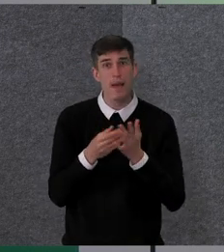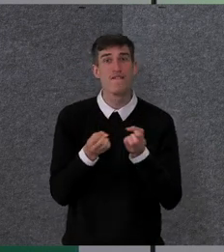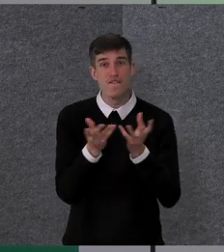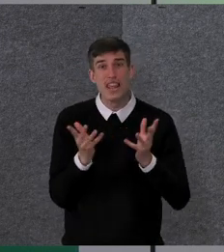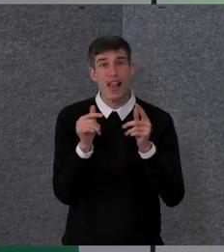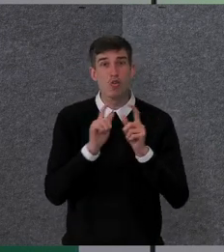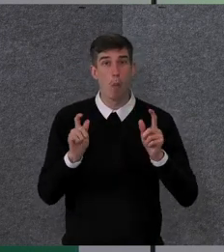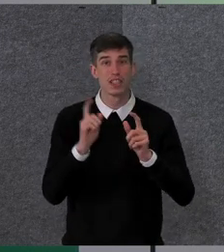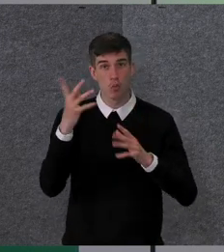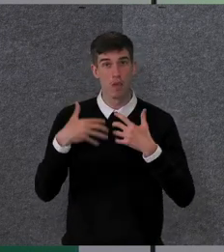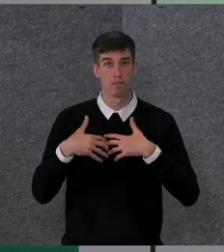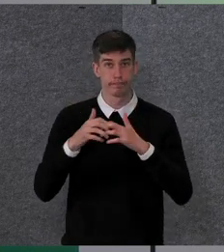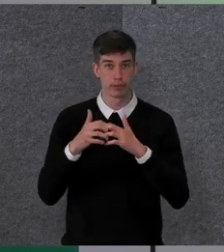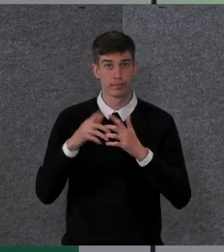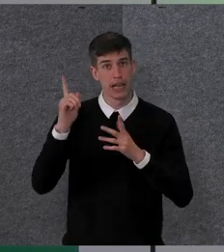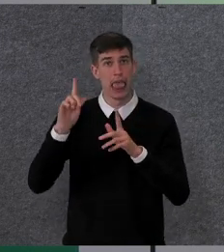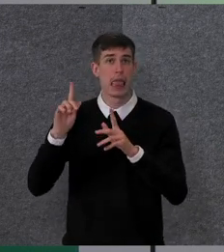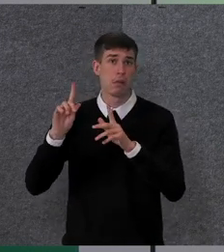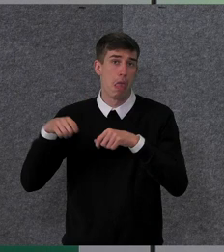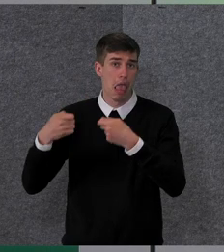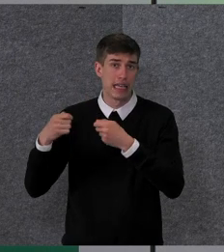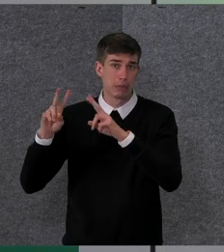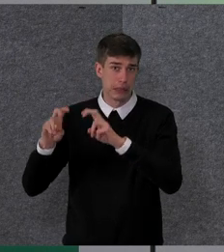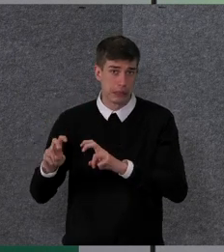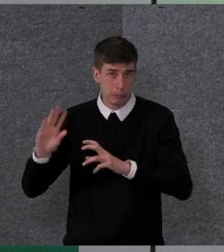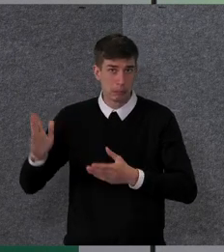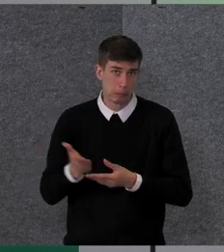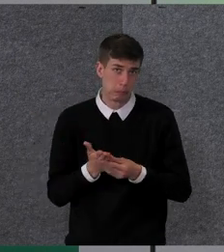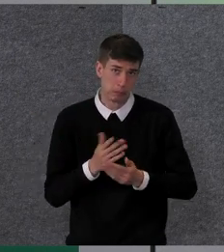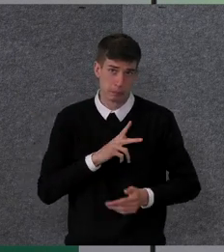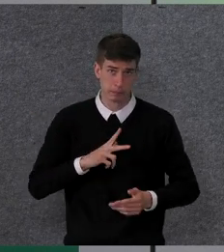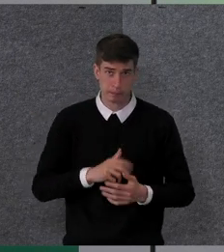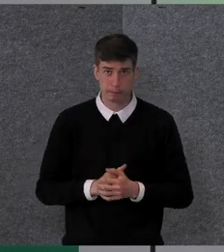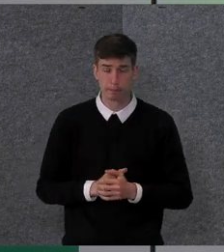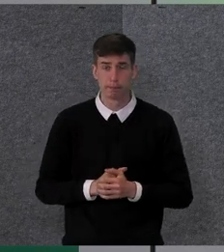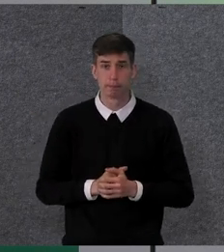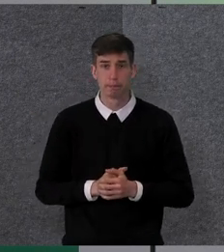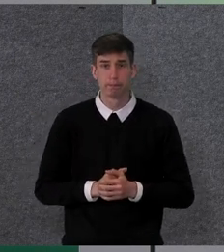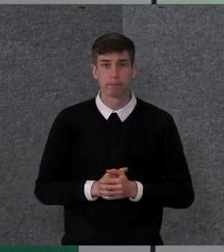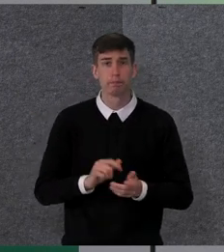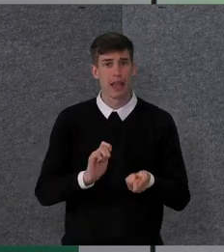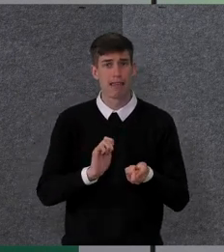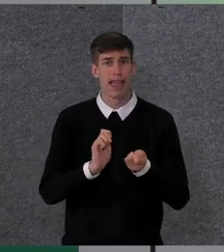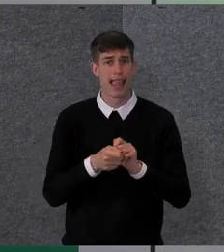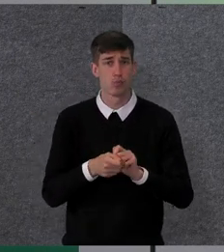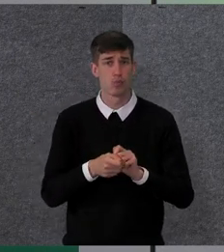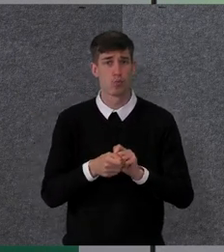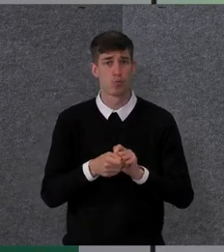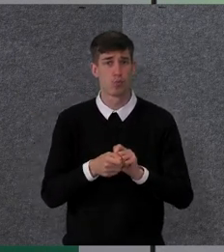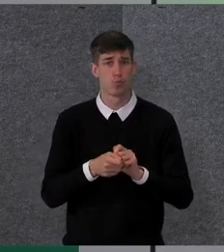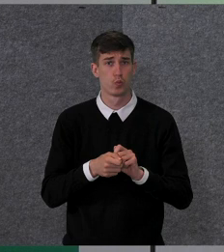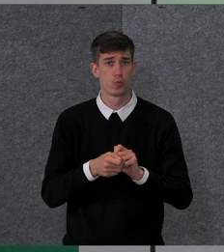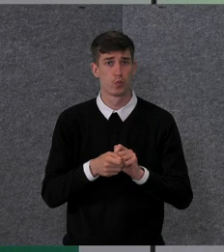Vielfaltskommission eingesetzt und auch deren Ergebnisse werden sich in Satzungen widerspiegeln. Diese heutigen Änderungen, die wir jetzt gleich abstimmen,